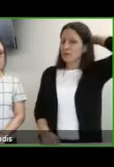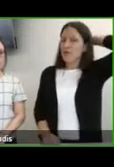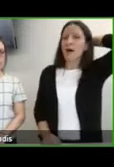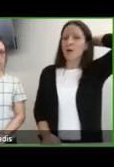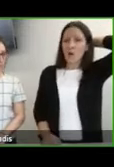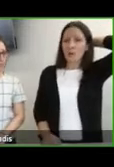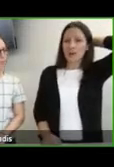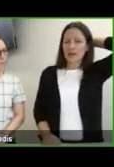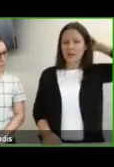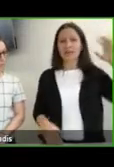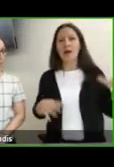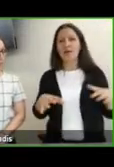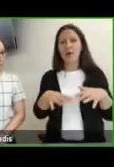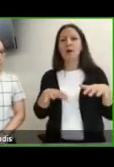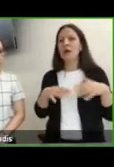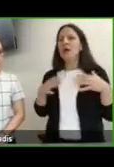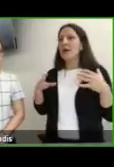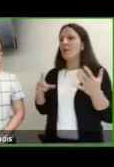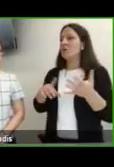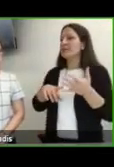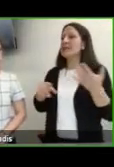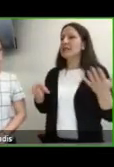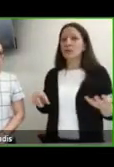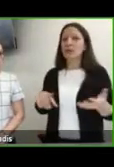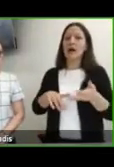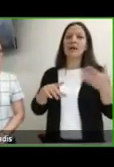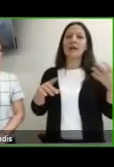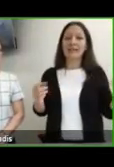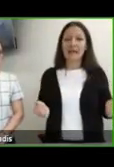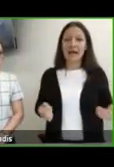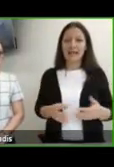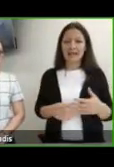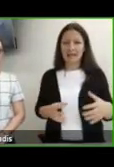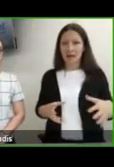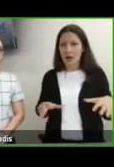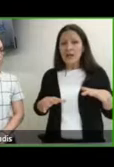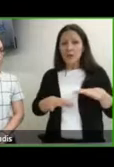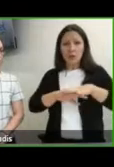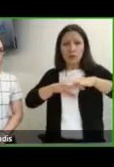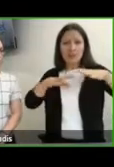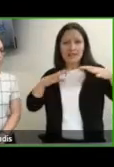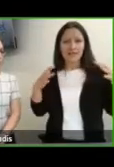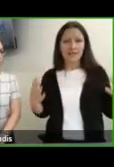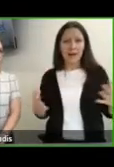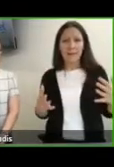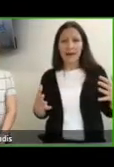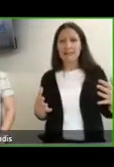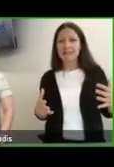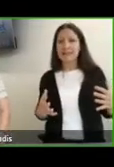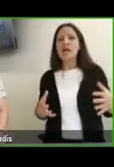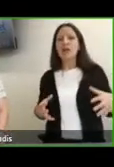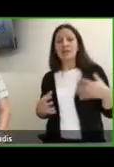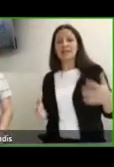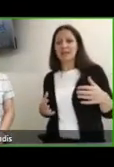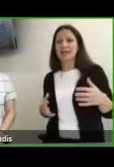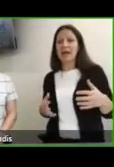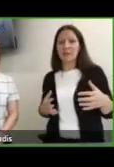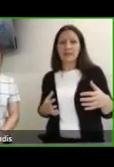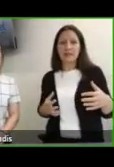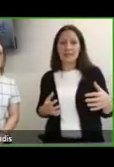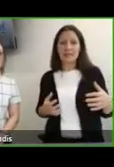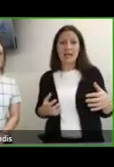nos différents cours, puis notre éducation, à voir, là, bon, c'est qui l'auteur, la date, etc. Donc, tout ça, ça fait vraiment partie de cette